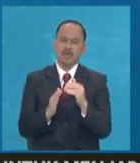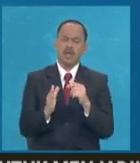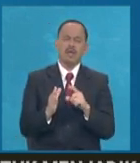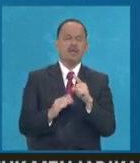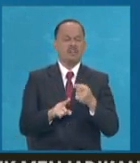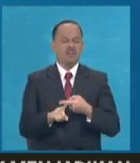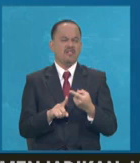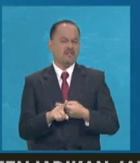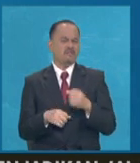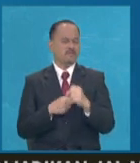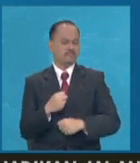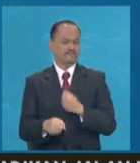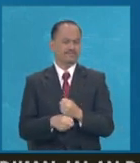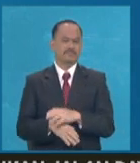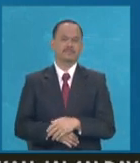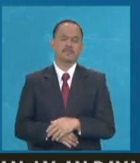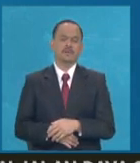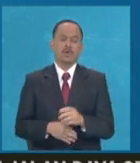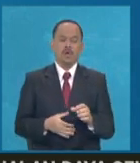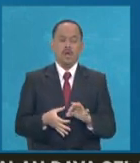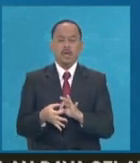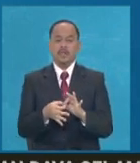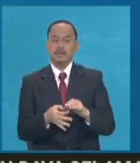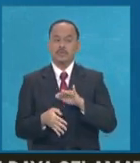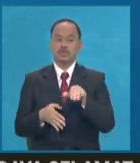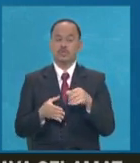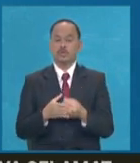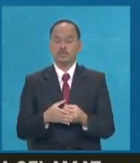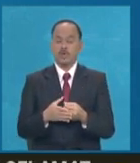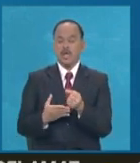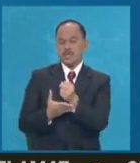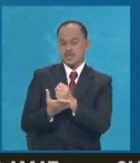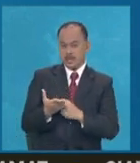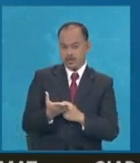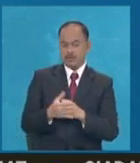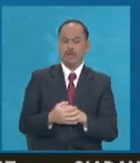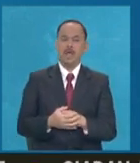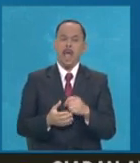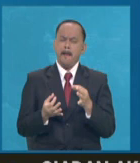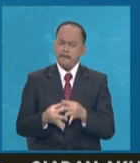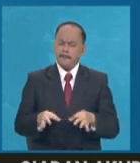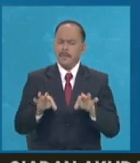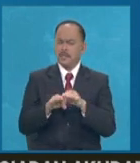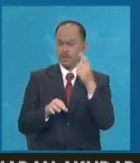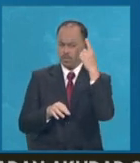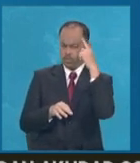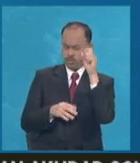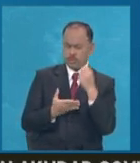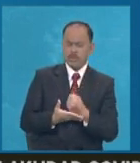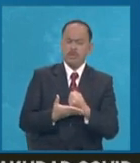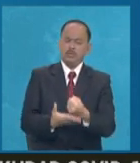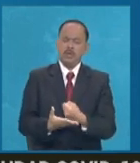oleh yang demikian kerjasama dan komitmen daripada sektor kerajaan dan swasta penting dalam menyumbang untuk